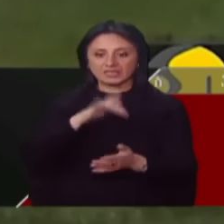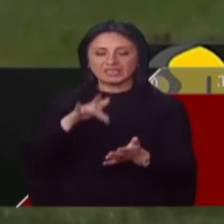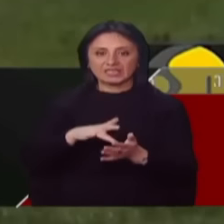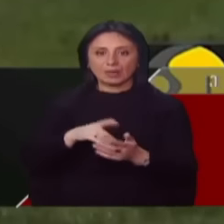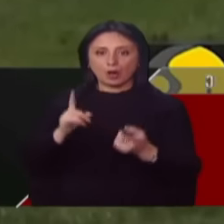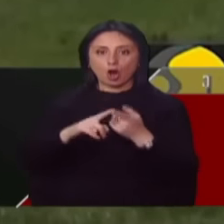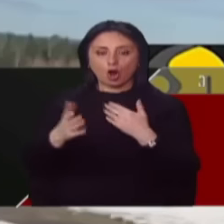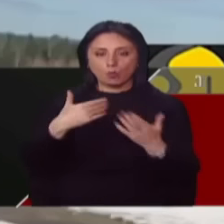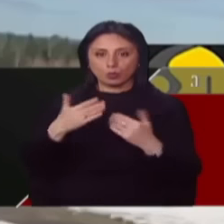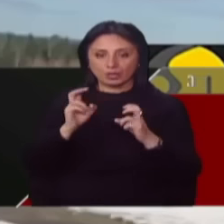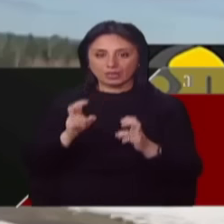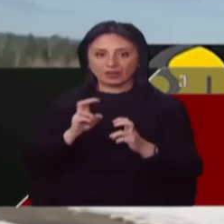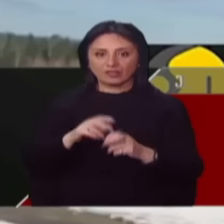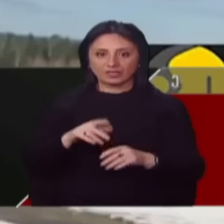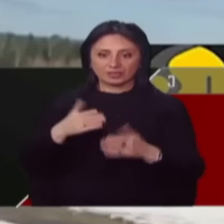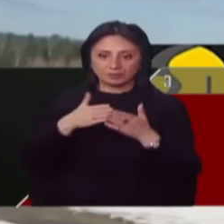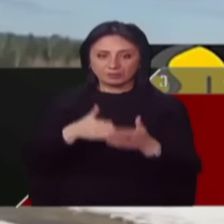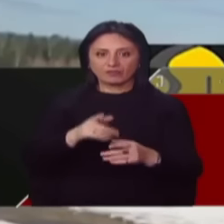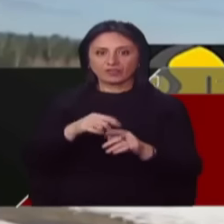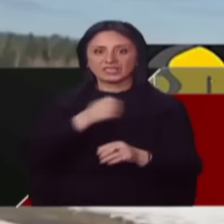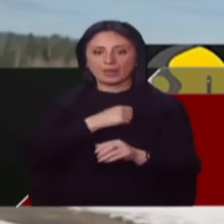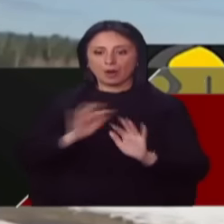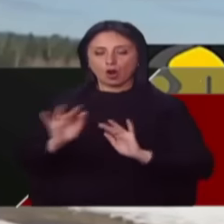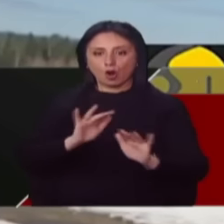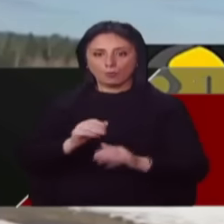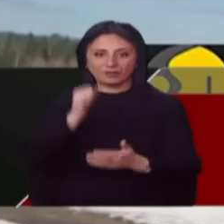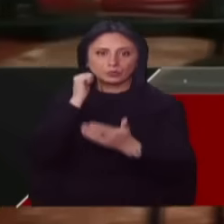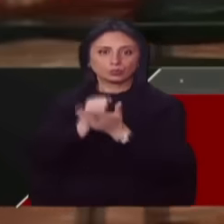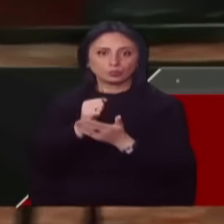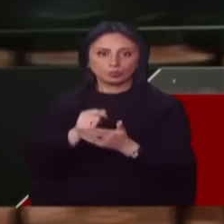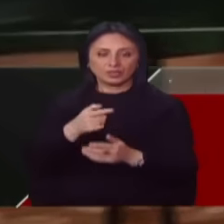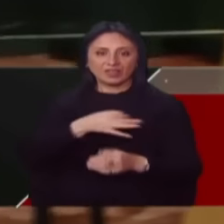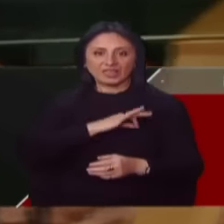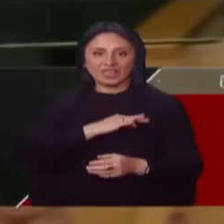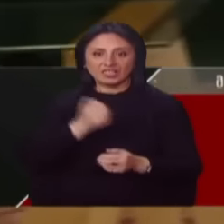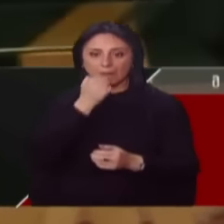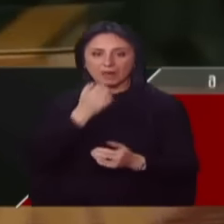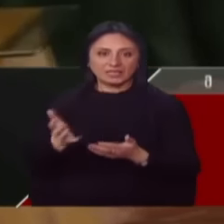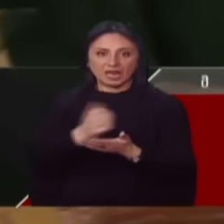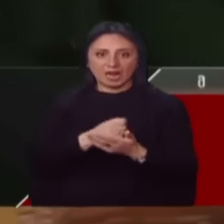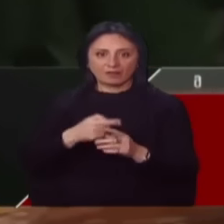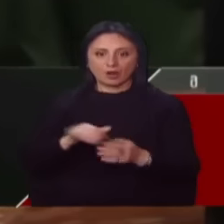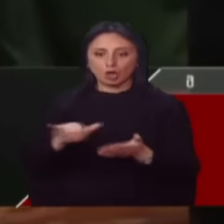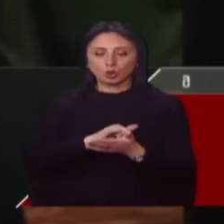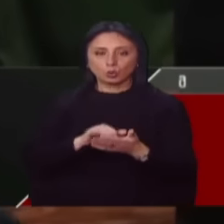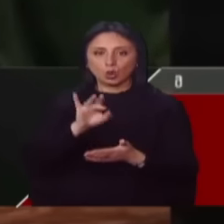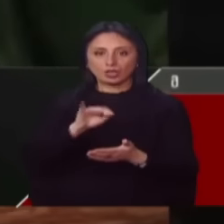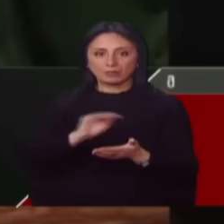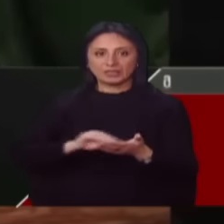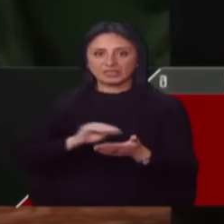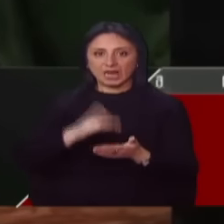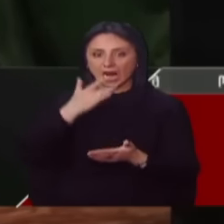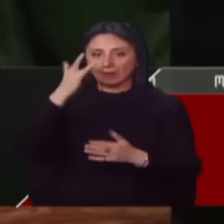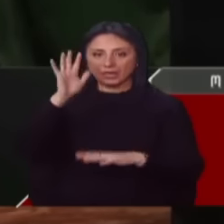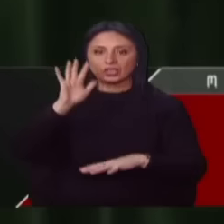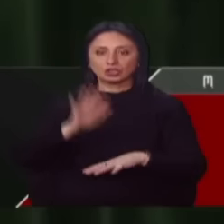სამოქალაქო კომუნიკაციებისთვის, ნავიგაციის, სამხედრო ოპერაციებისა და დაზვერვის მასალების შეგროვებისთვის. ნიუ-იორკ ტაიმსი წერს, რომ